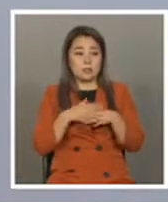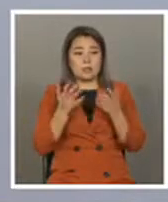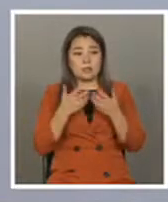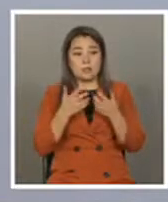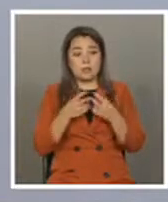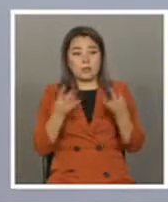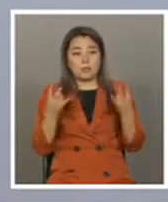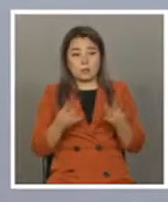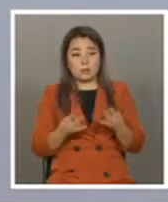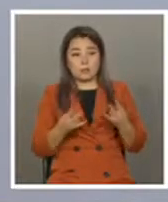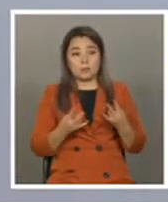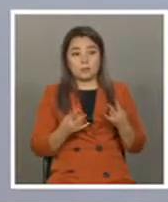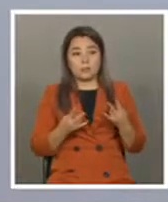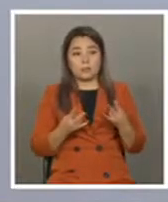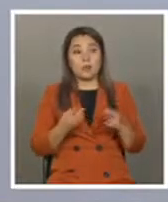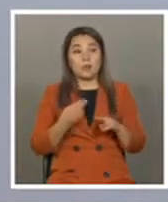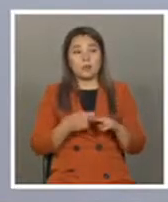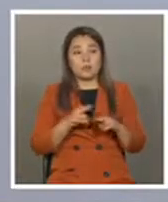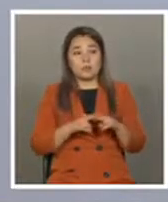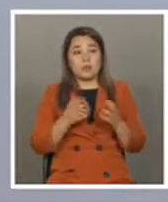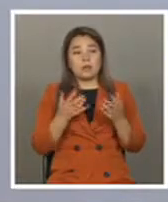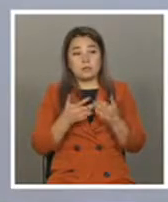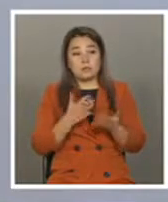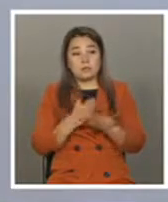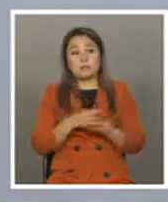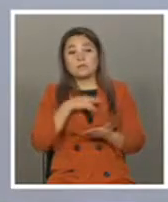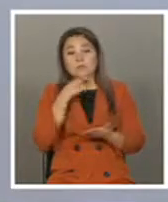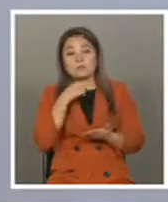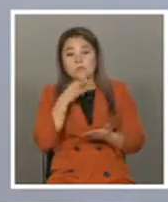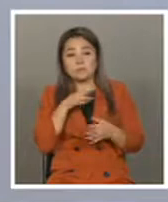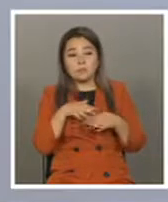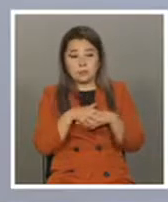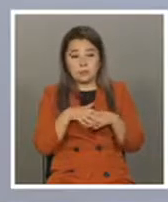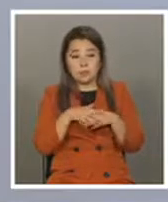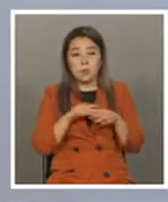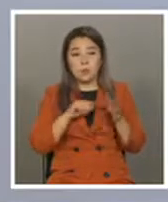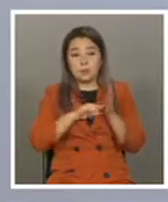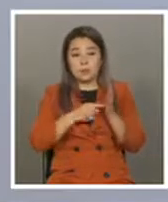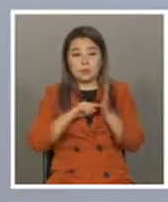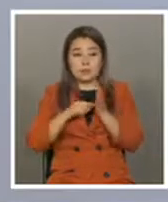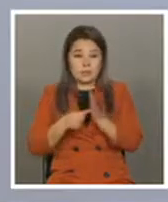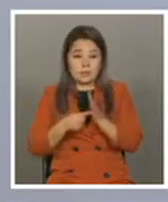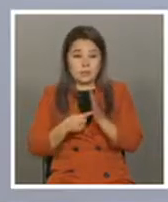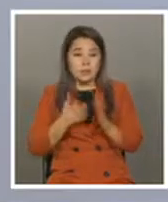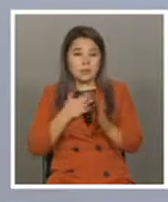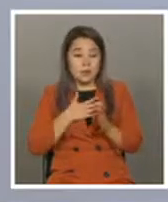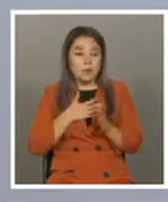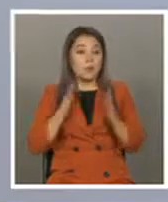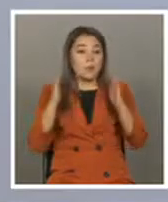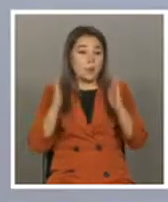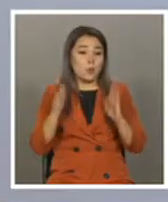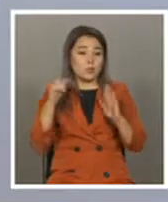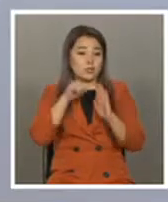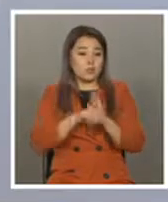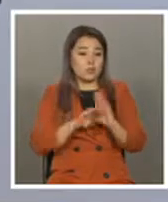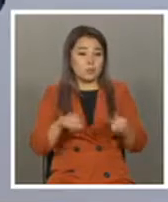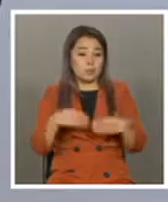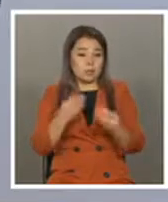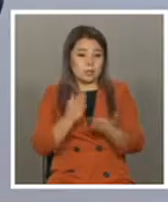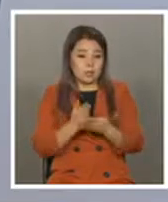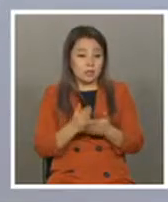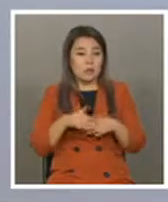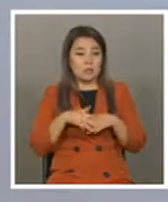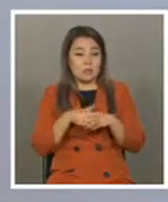есептеңіз. Бұл өрнекте байқасаңыздар, көбейткіштер бізде модульдің ішінде берілген. Яғни өрнектің